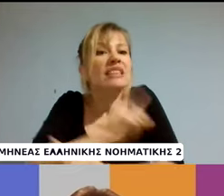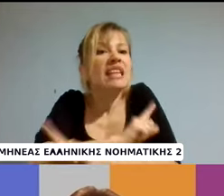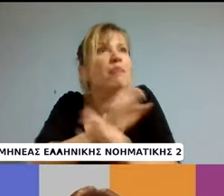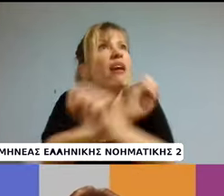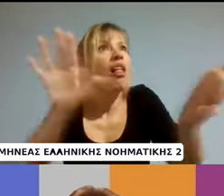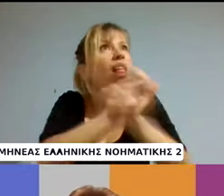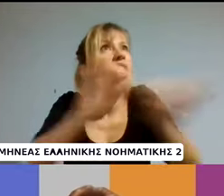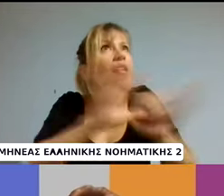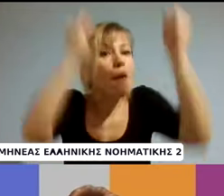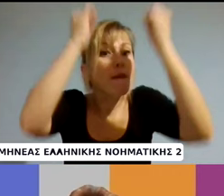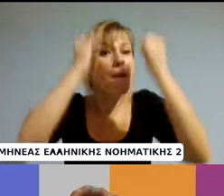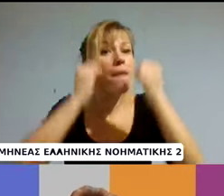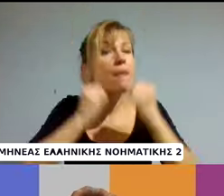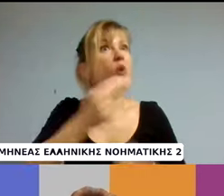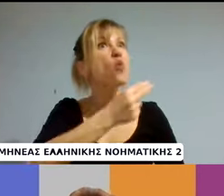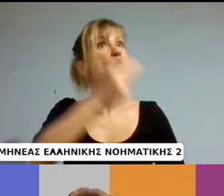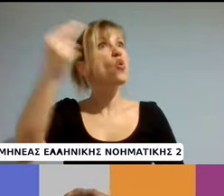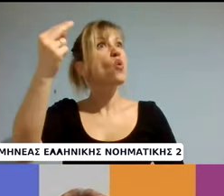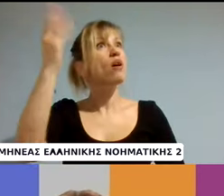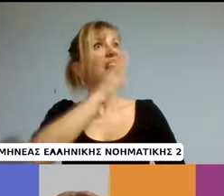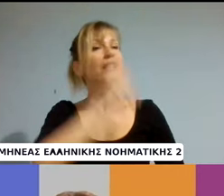μαζικής ενημέρωσης.